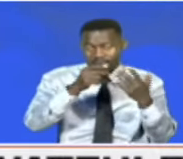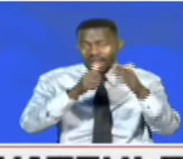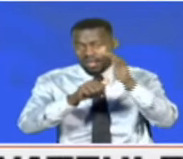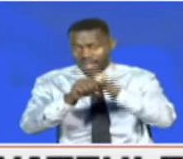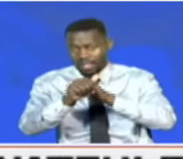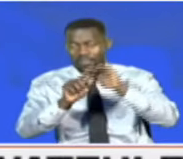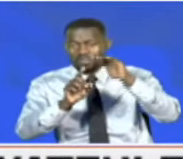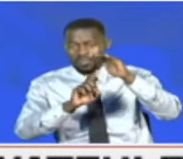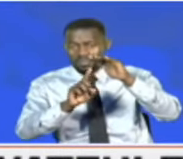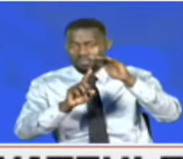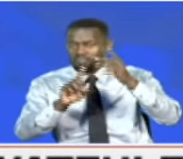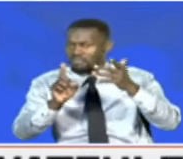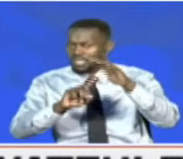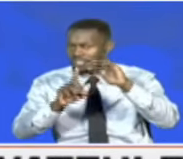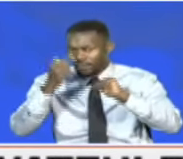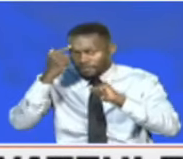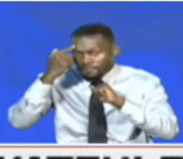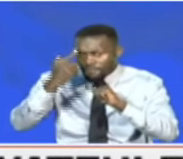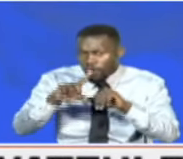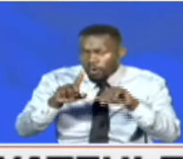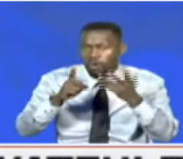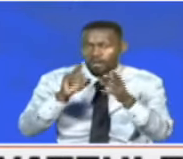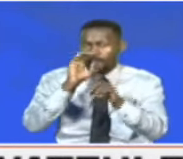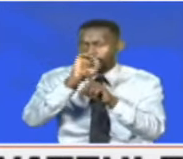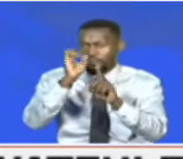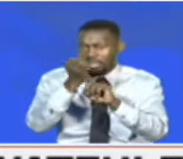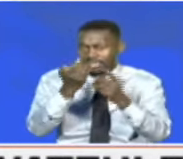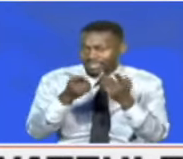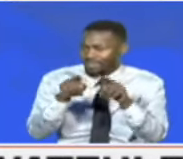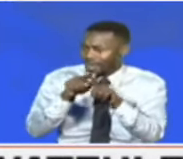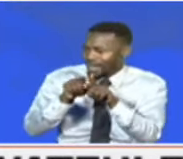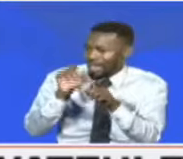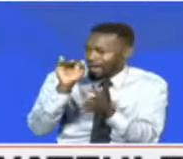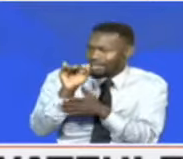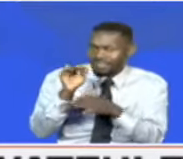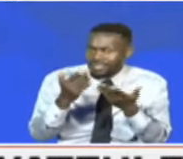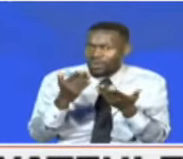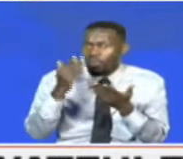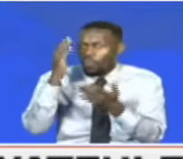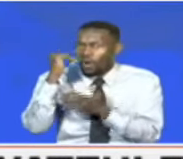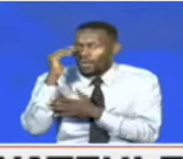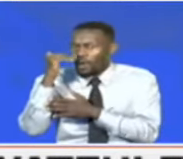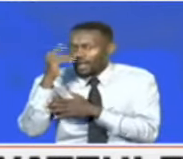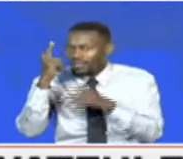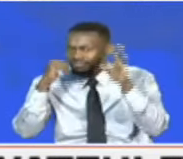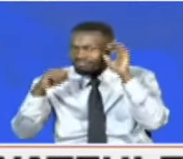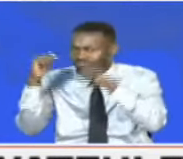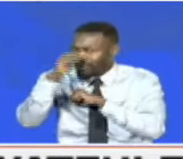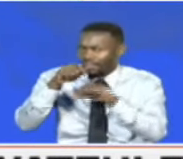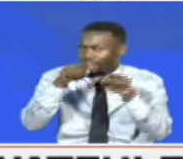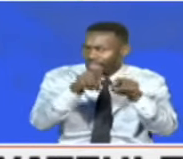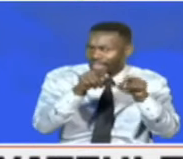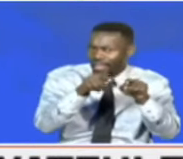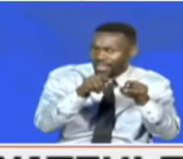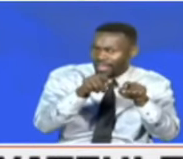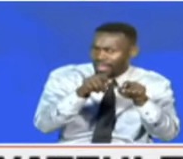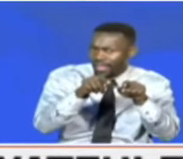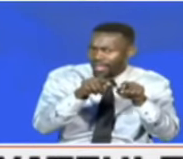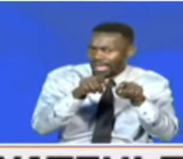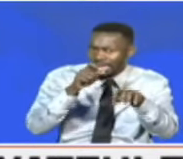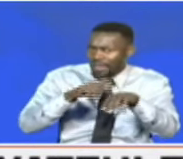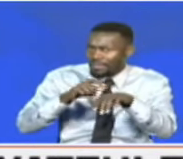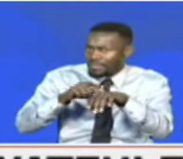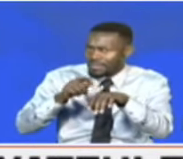na kibarua kuelezea ni vipi wanajeshi walifikishwa kwenye mitaani wakati wa maandamano alipokuwa kwenye Wizara ya Ulinzi. Why did I